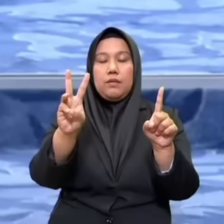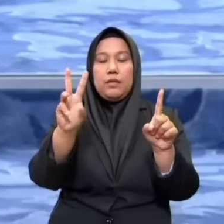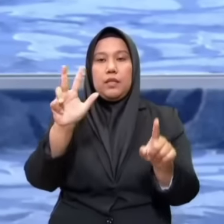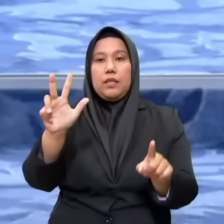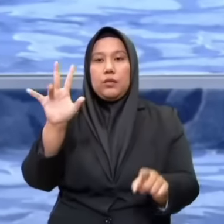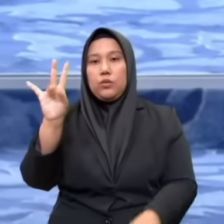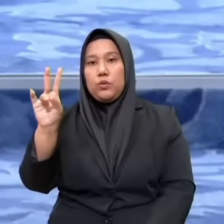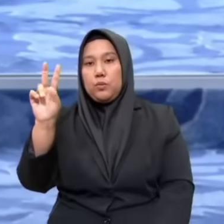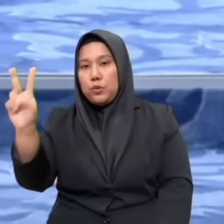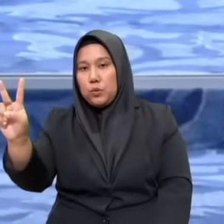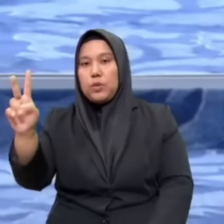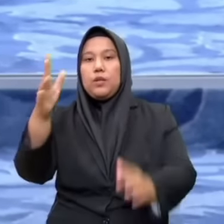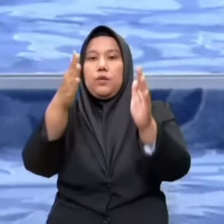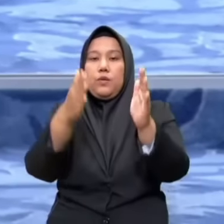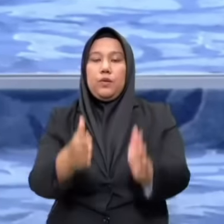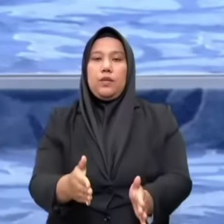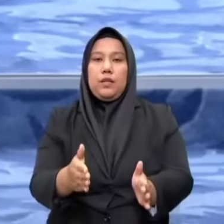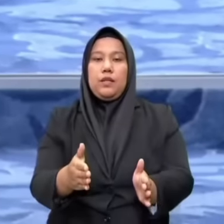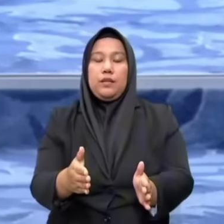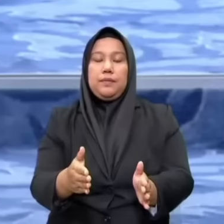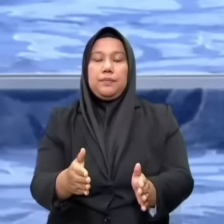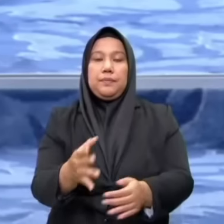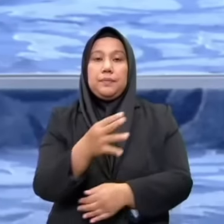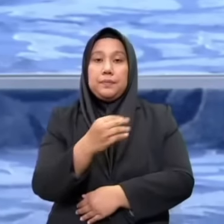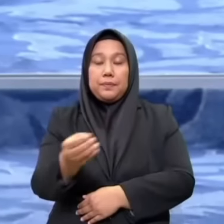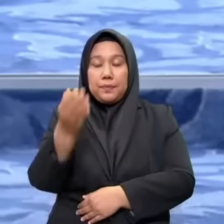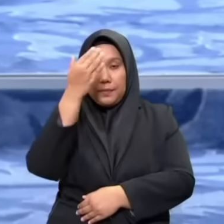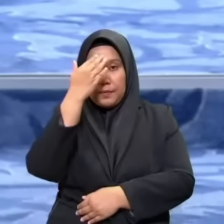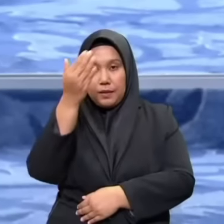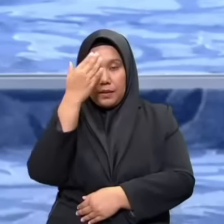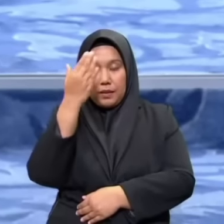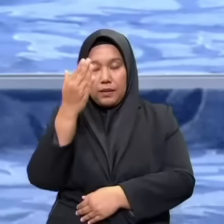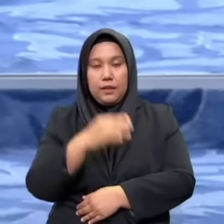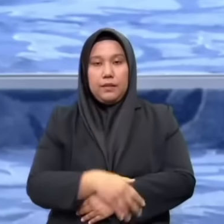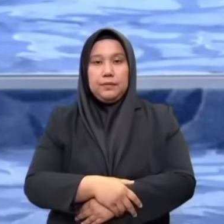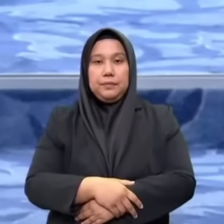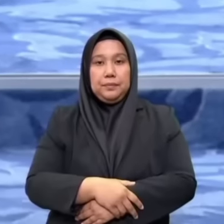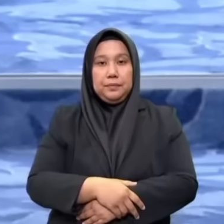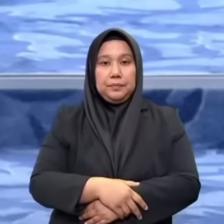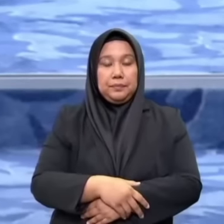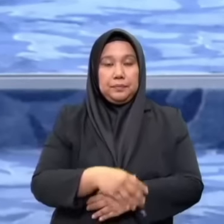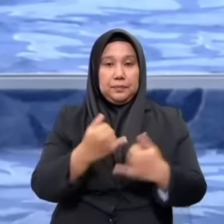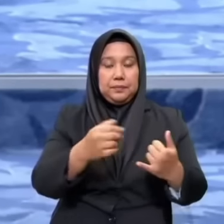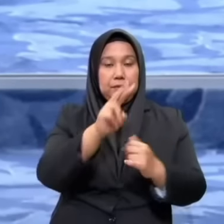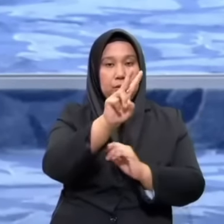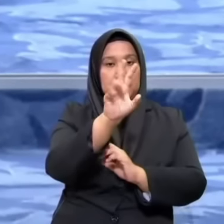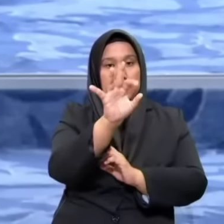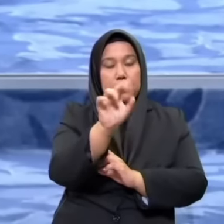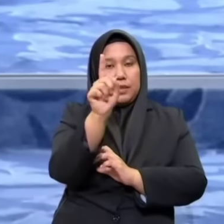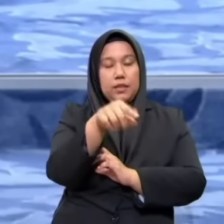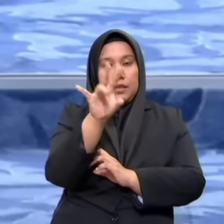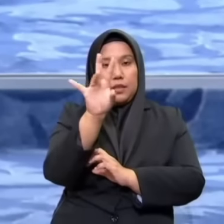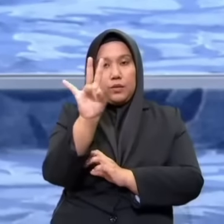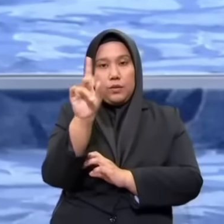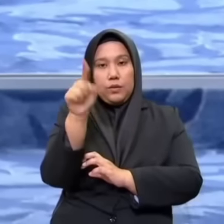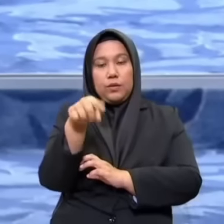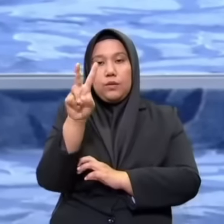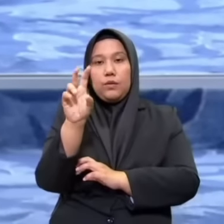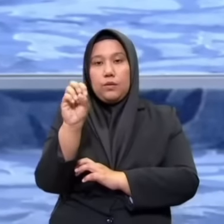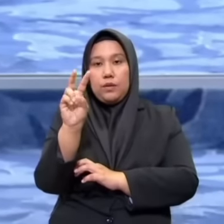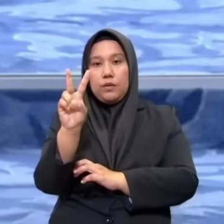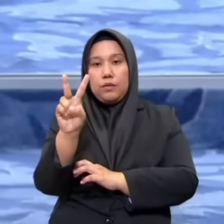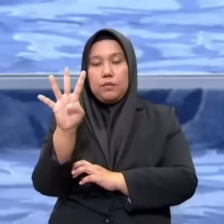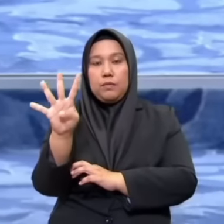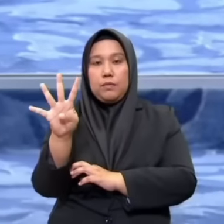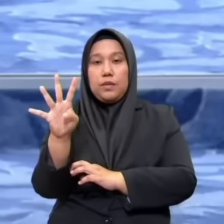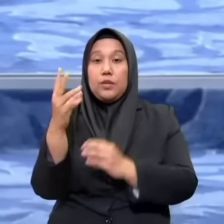126,372 orang. Baik. Dan alhamdulillah, setakat 29 Julai 2024, ini yang jumlah